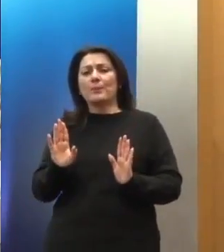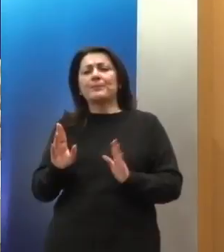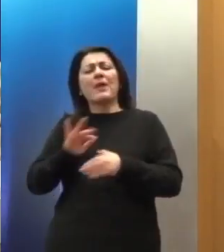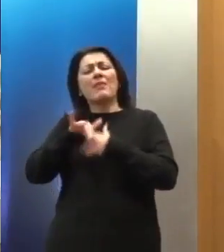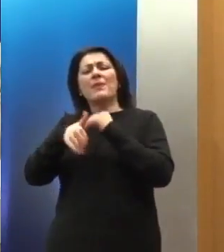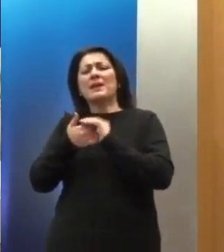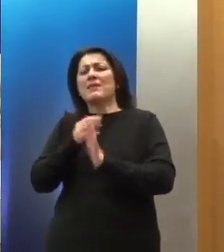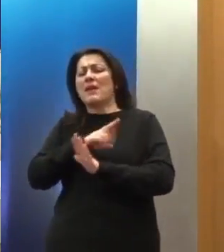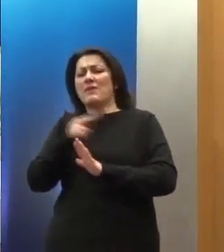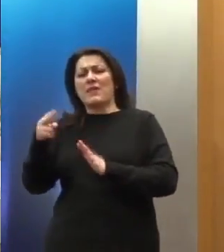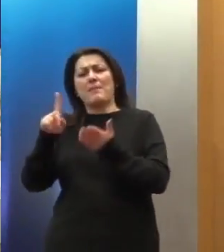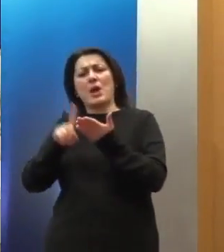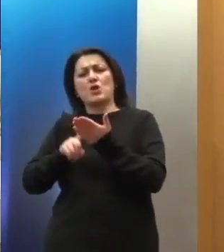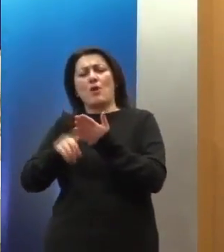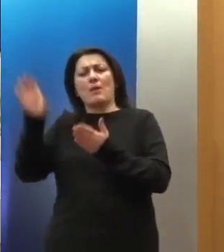Ευρωπαϊκό Κοινωνικό Χάρτη, που